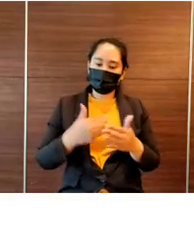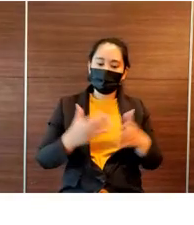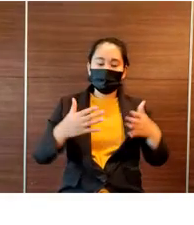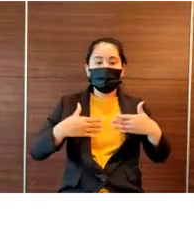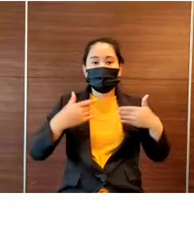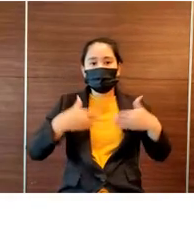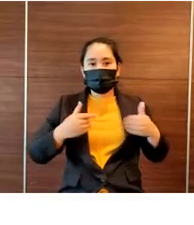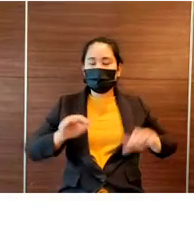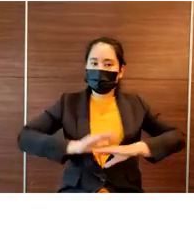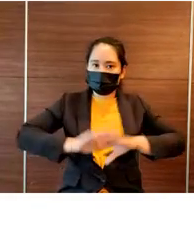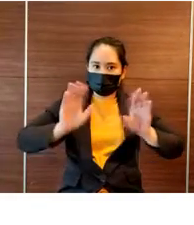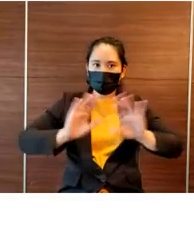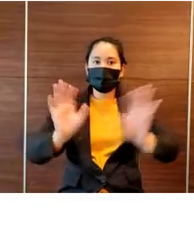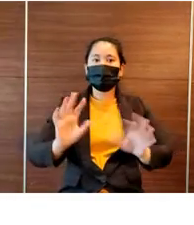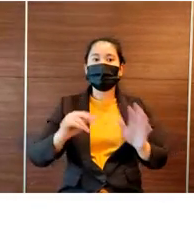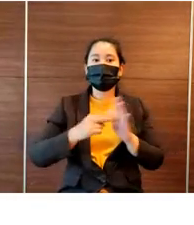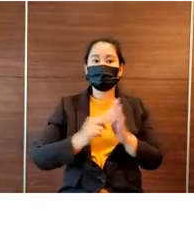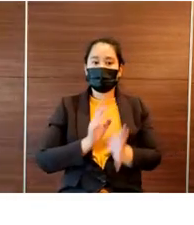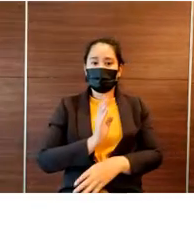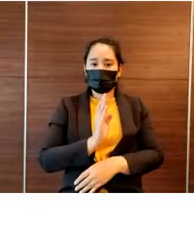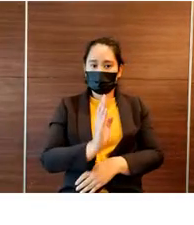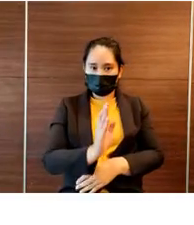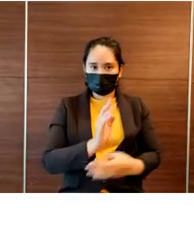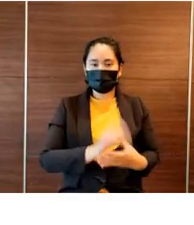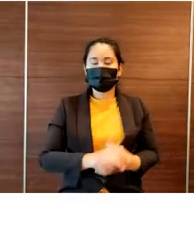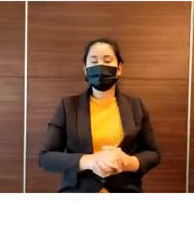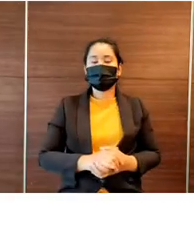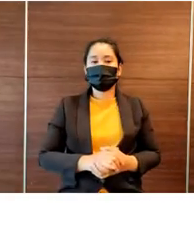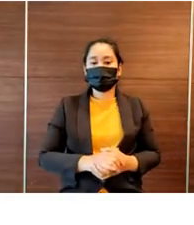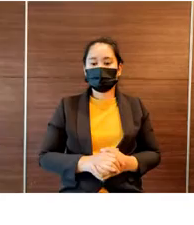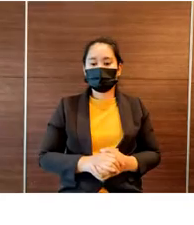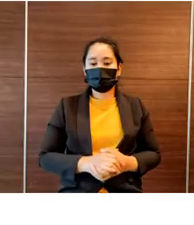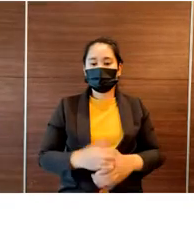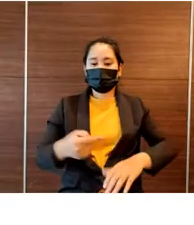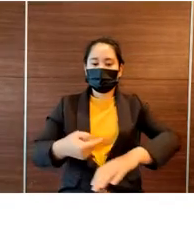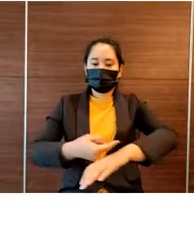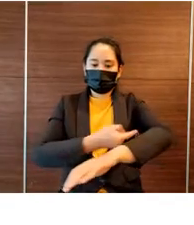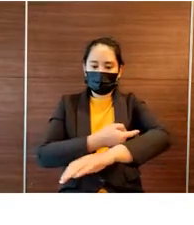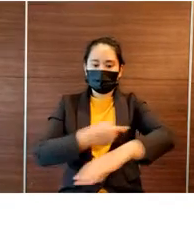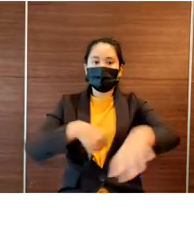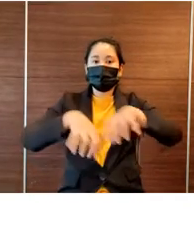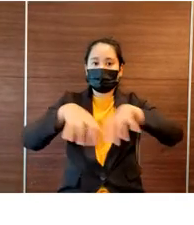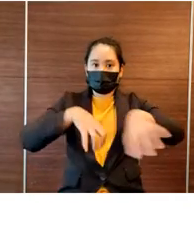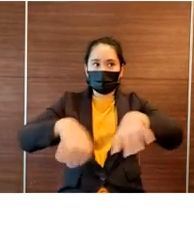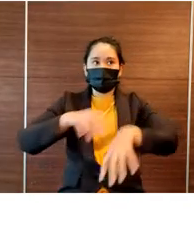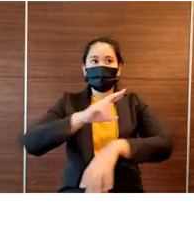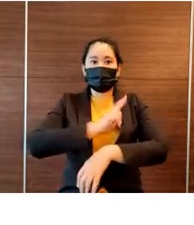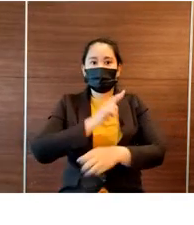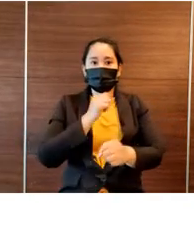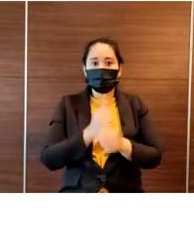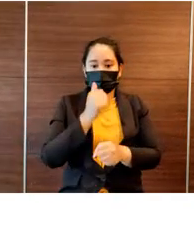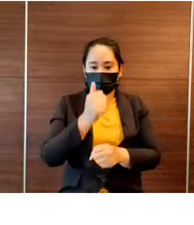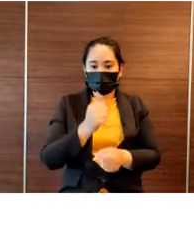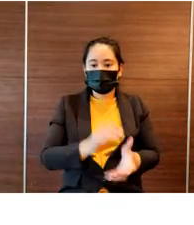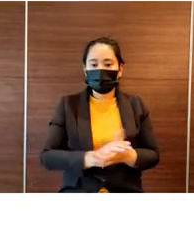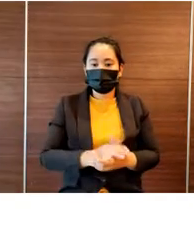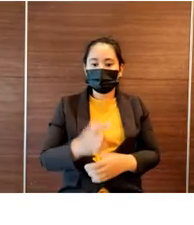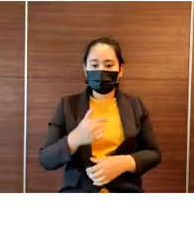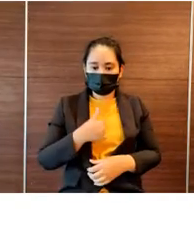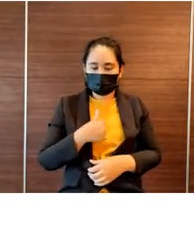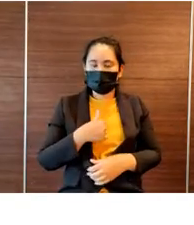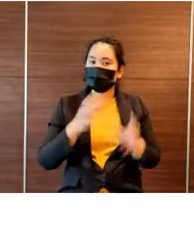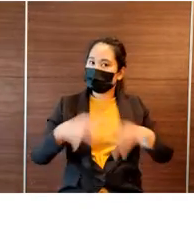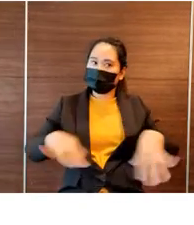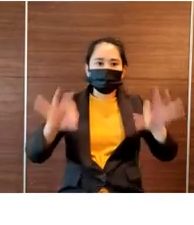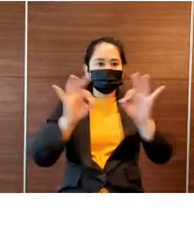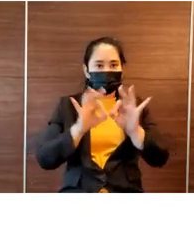ไม่อยู่ตรงกลางคือใช้ให้สามารถจัดการตัวเองได้ซึ่งเมียวอ่ะเคารพเรื่องนี้อย่างม